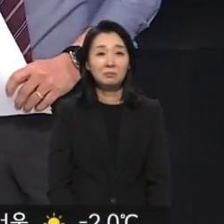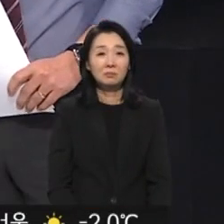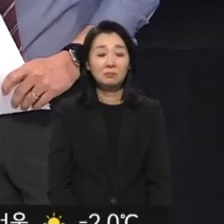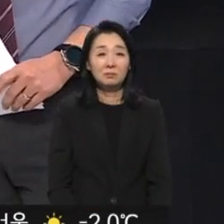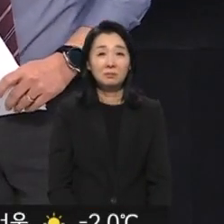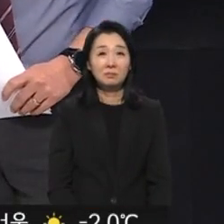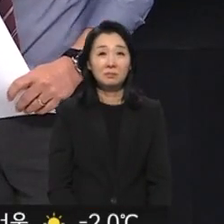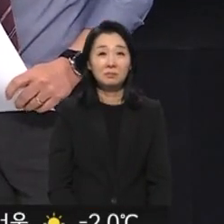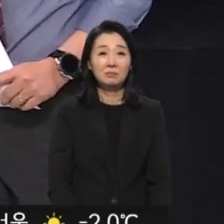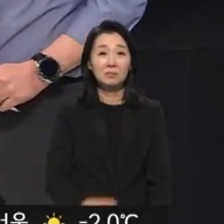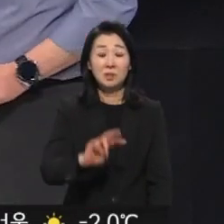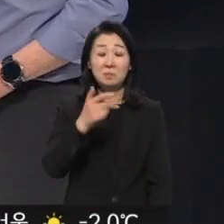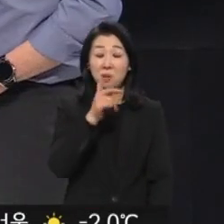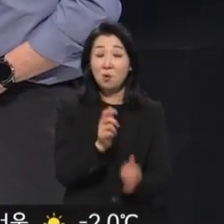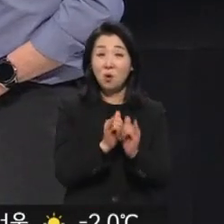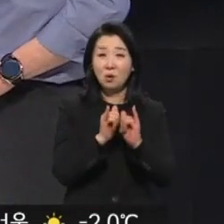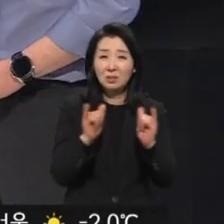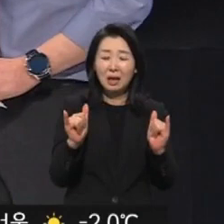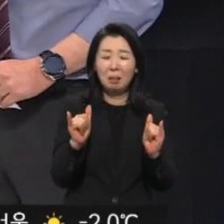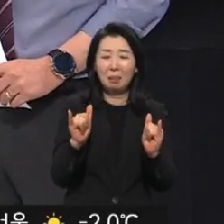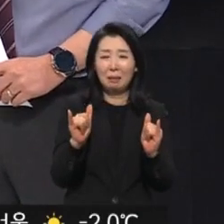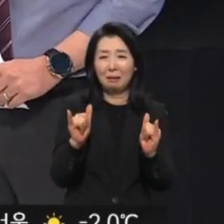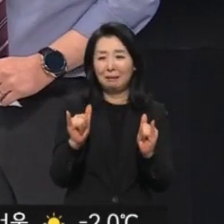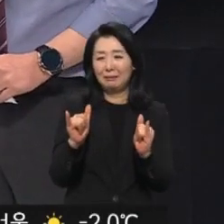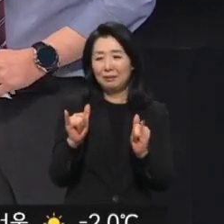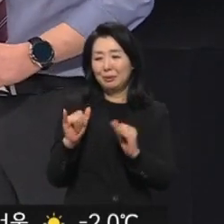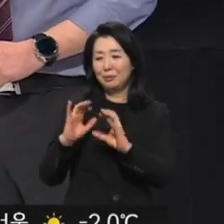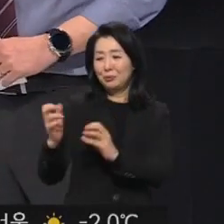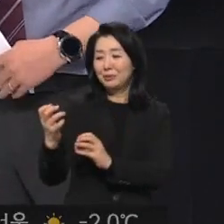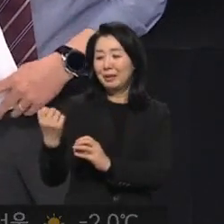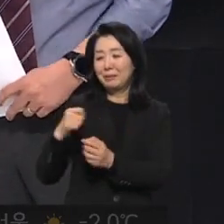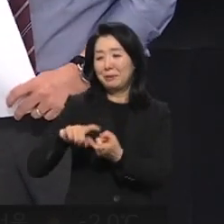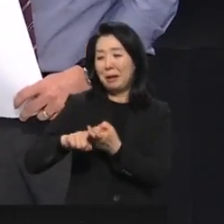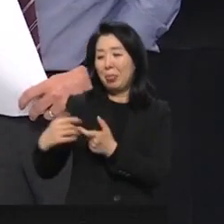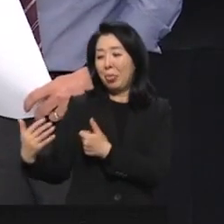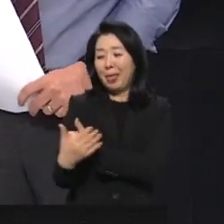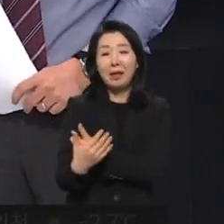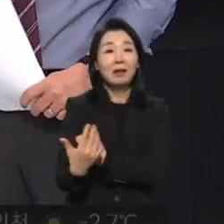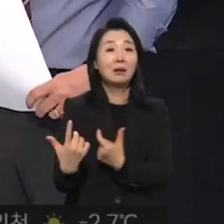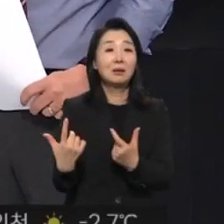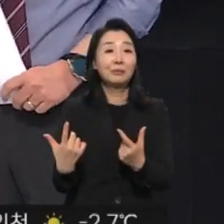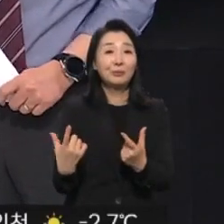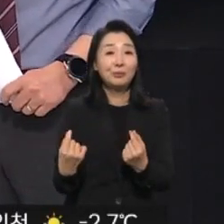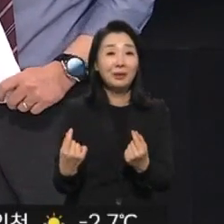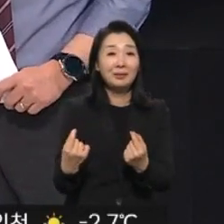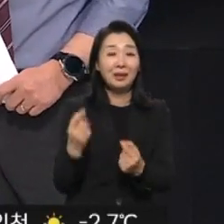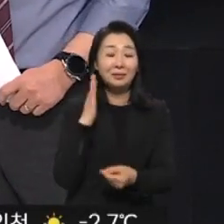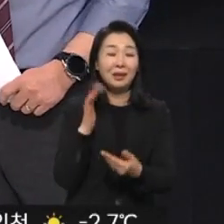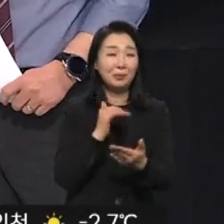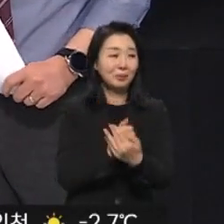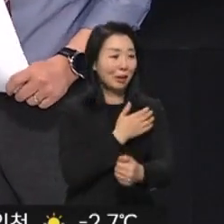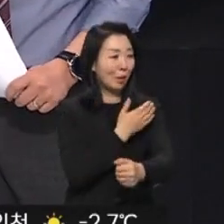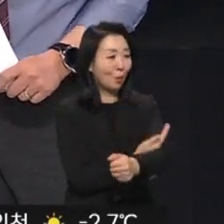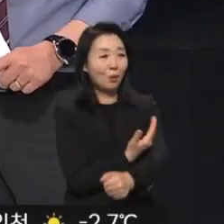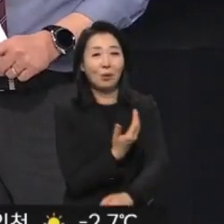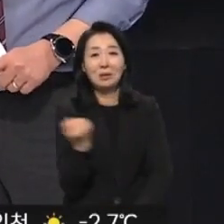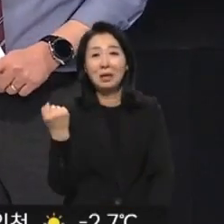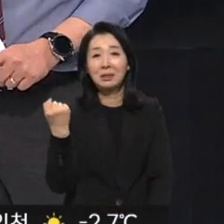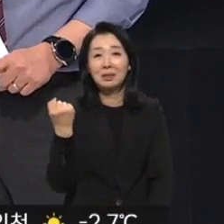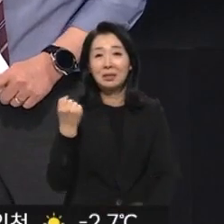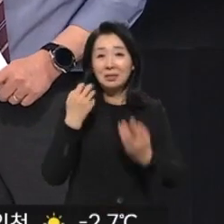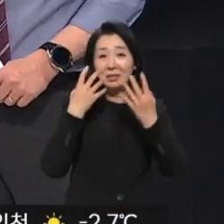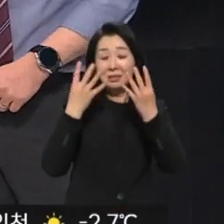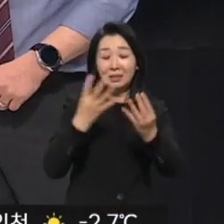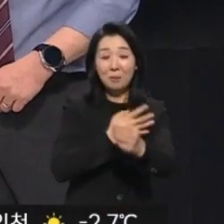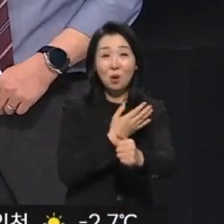민변은 노골적인 제19 감싸기라고 논평했습니다. 대통령의 고유 권한인 사면권, 국민